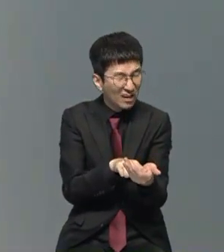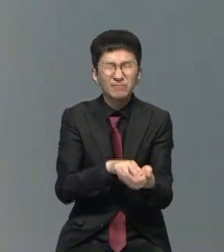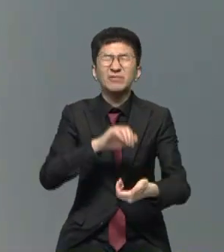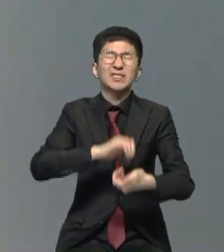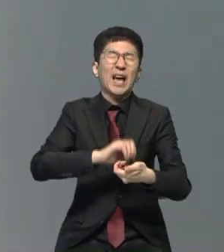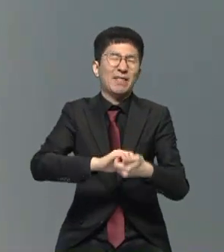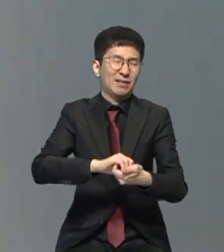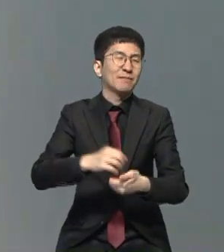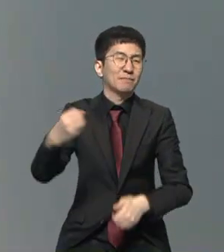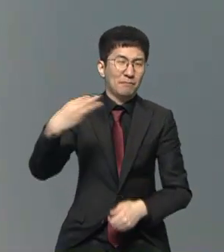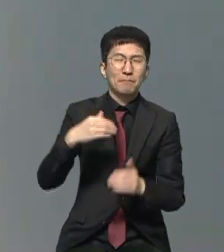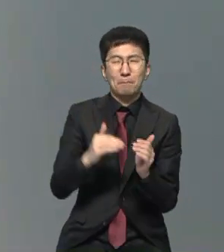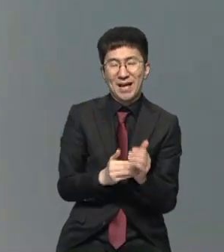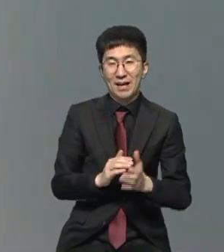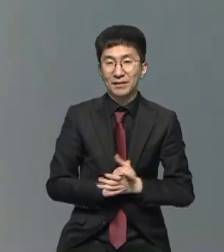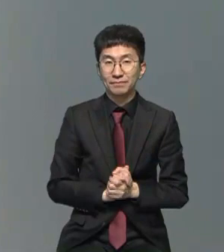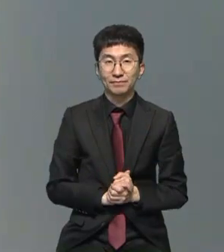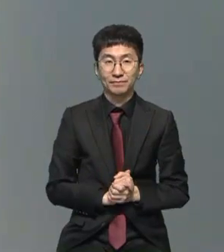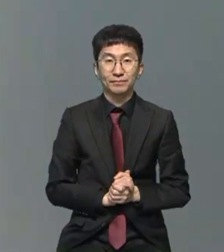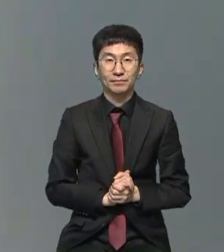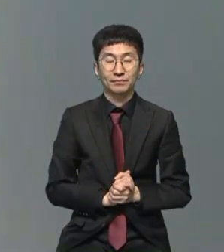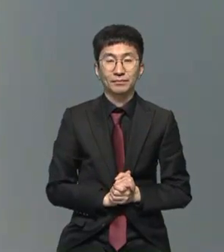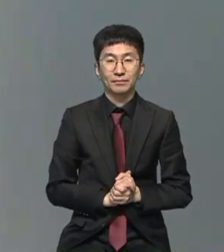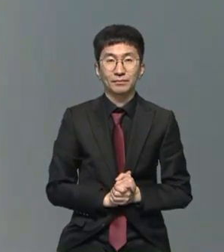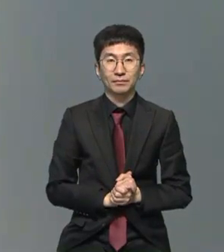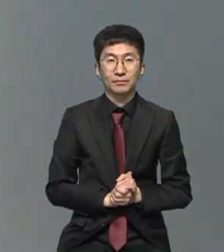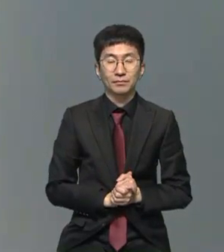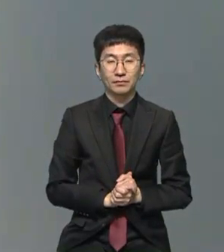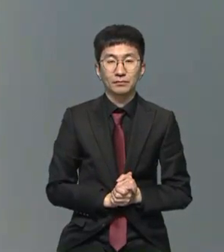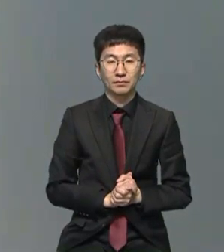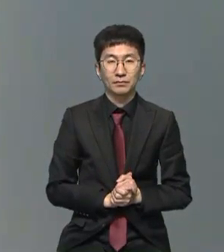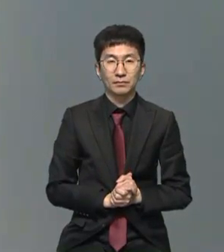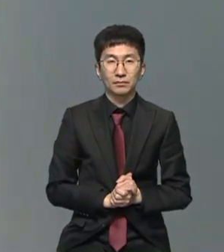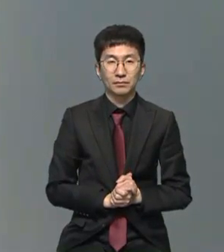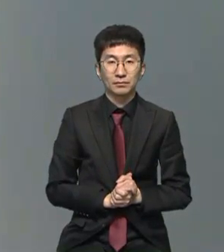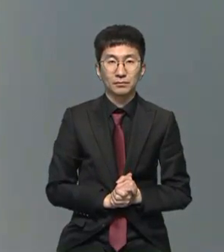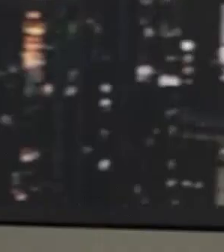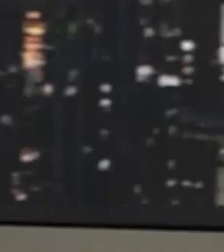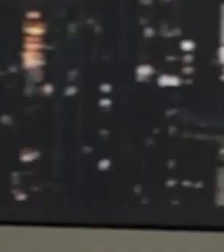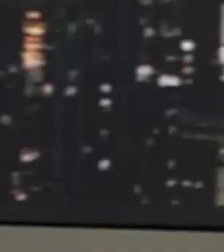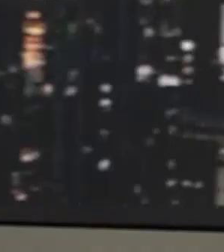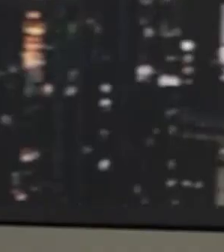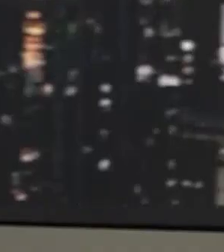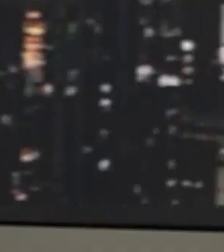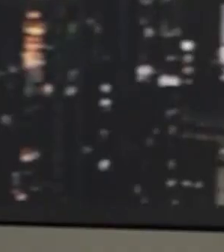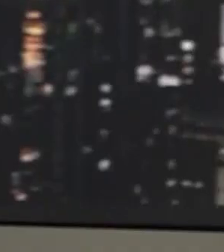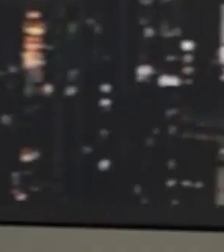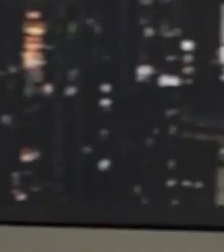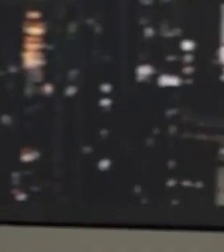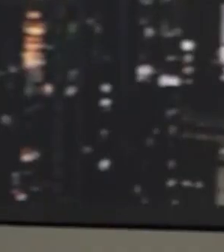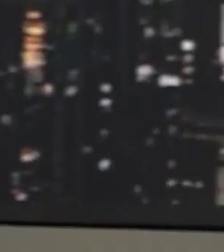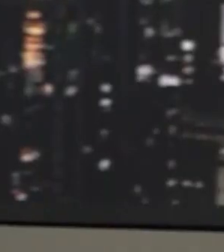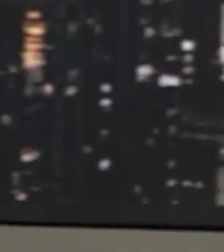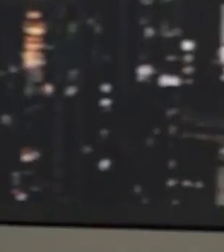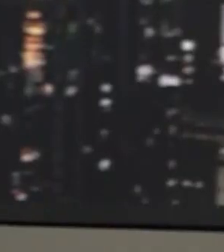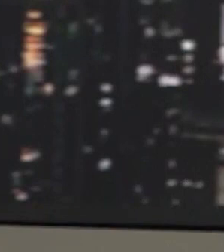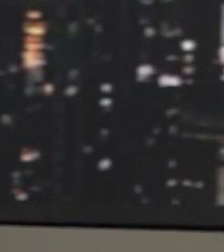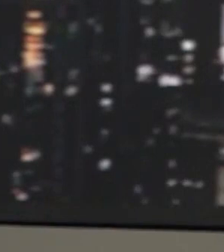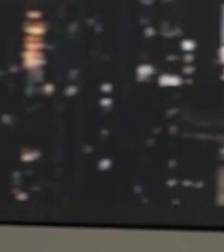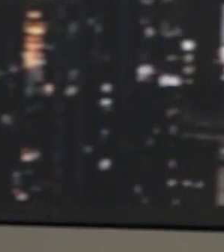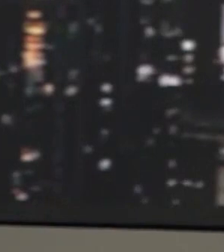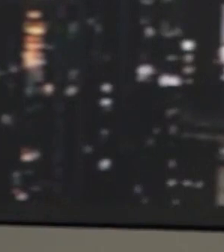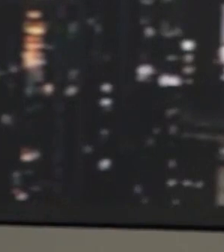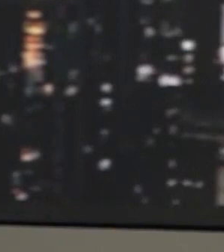방침을 밝힌 바 있습니다. 지금까지 중기부 청사에서 SBS 제희원입니다. 네, 안녕하십니까. 김현우입니다. 더 많은 뉴스와